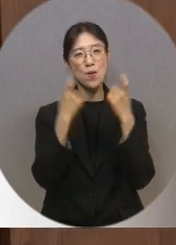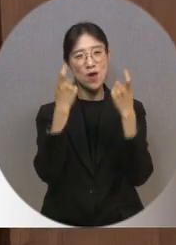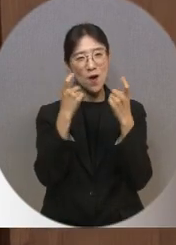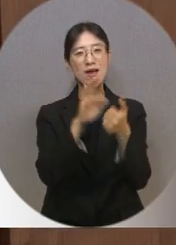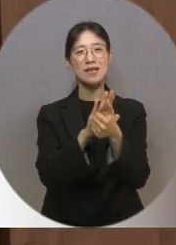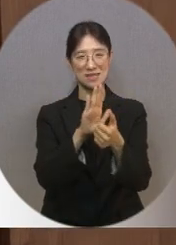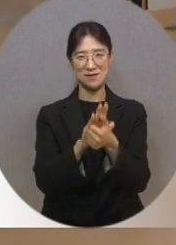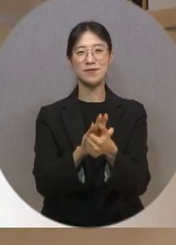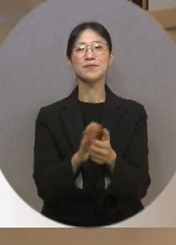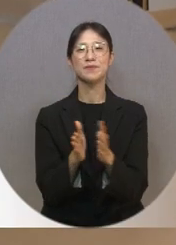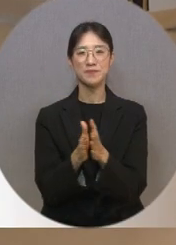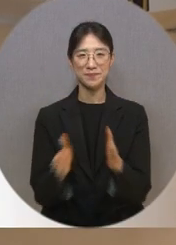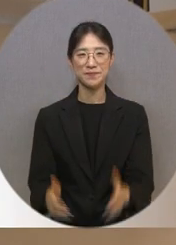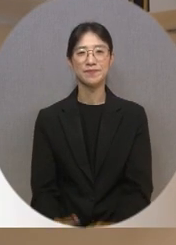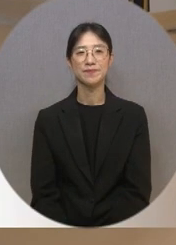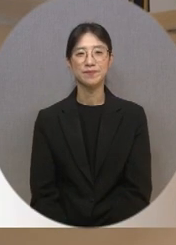나섰습니다.